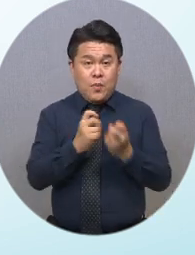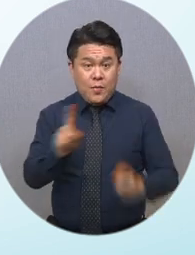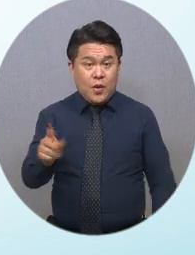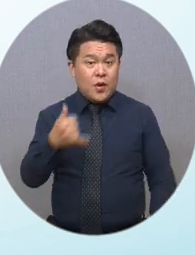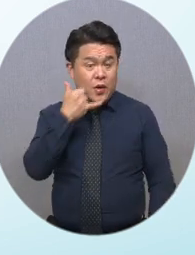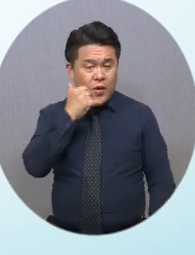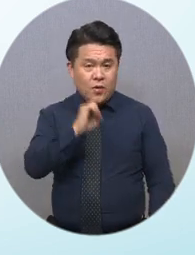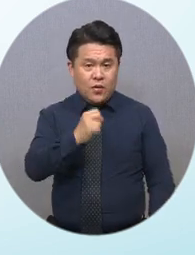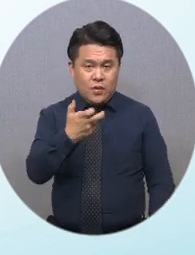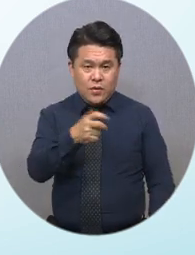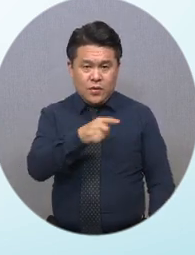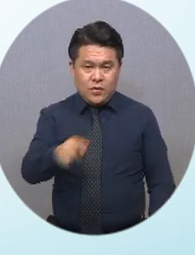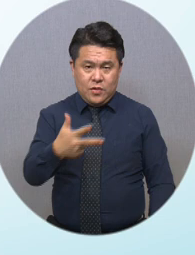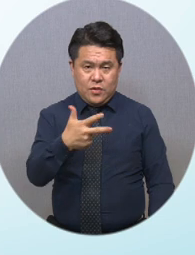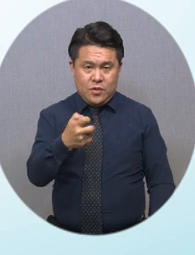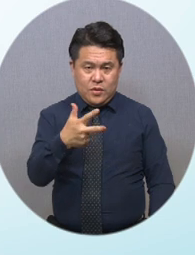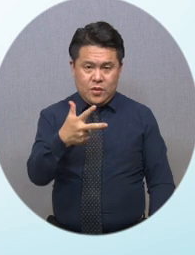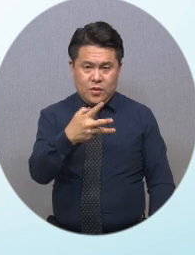방법은 전화번호